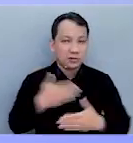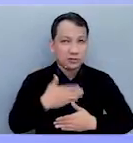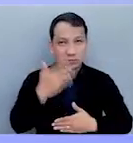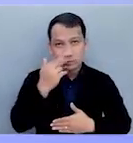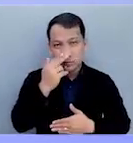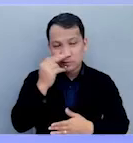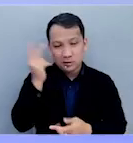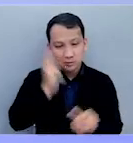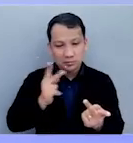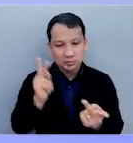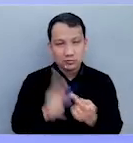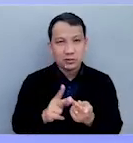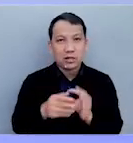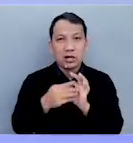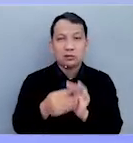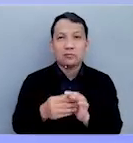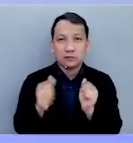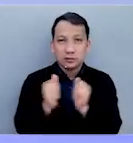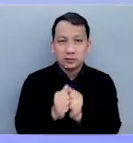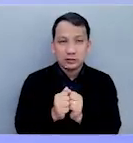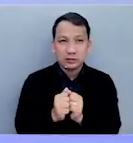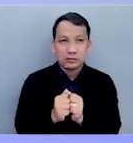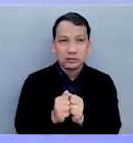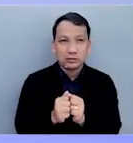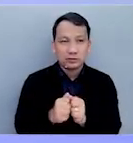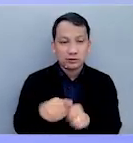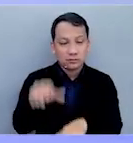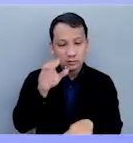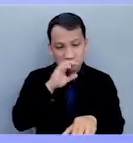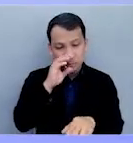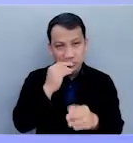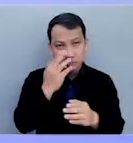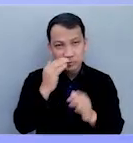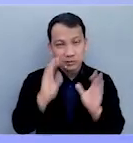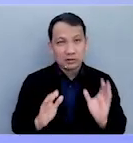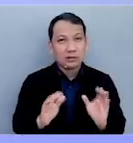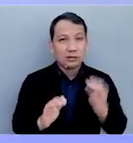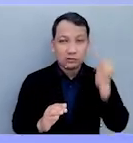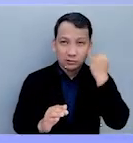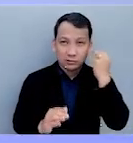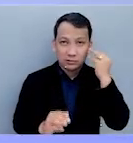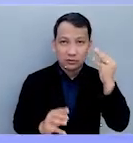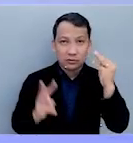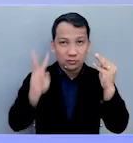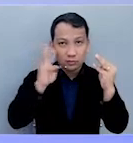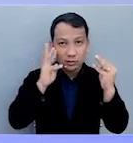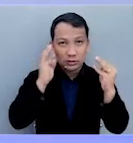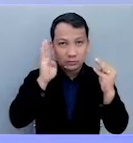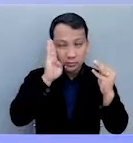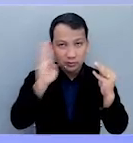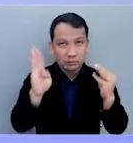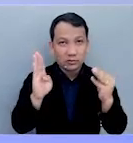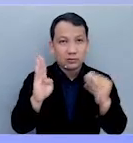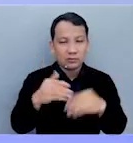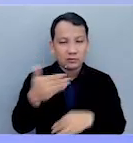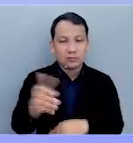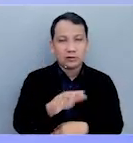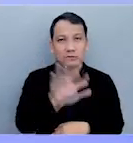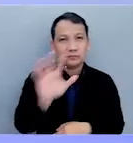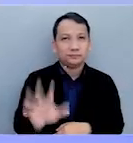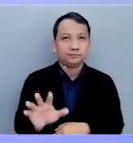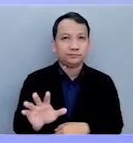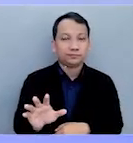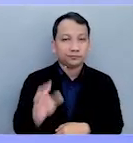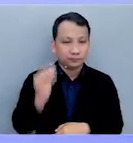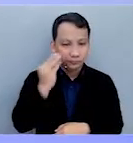ang programa kasama ang mga batikang komedyanteng si Jose Manalo at Wally Bayola. Nasa frontline ng balitang yan, si